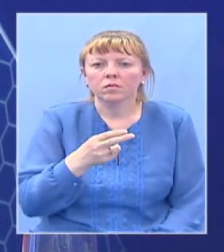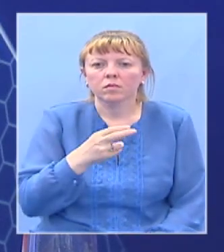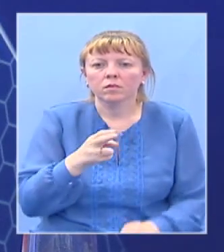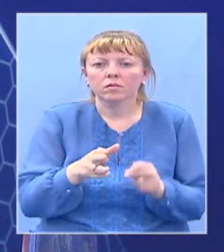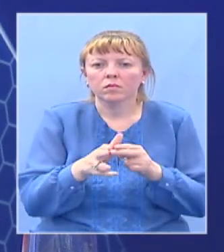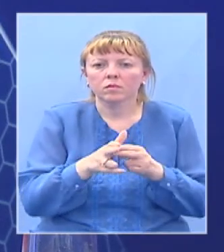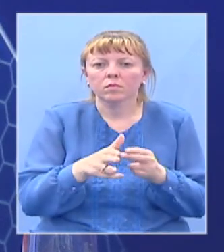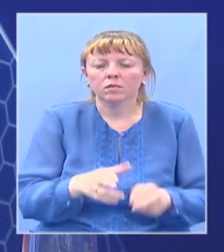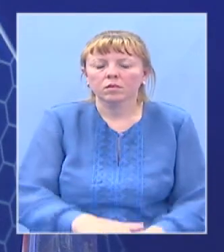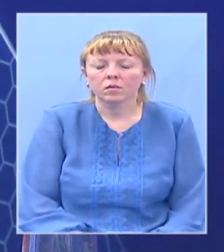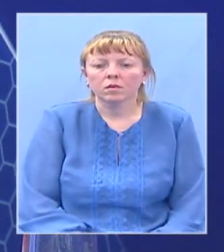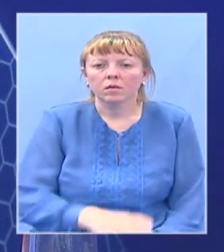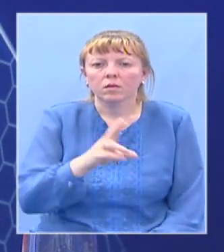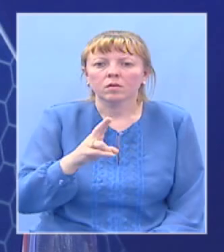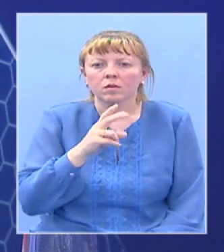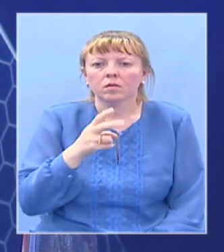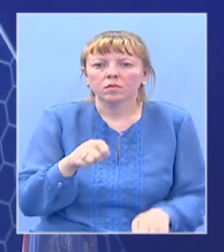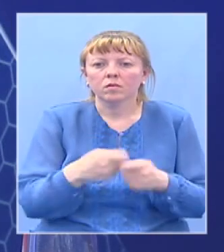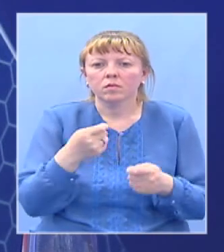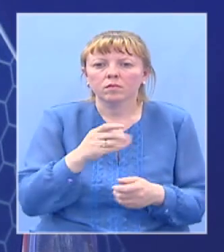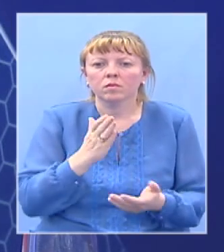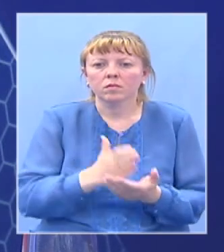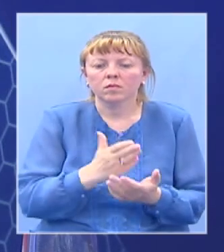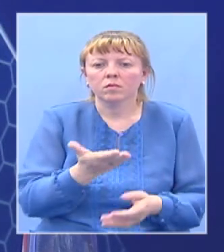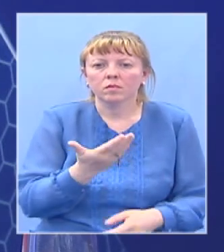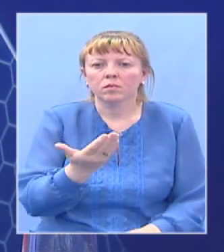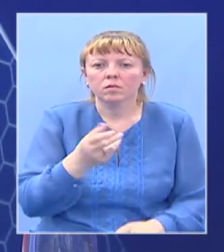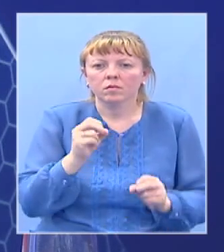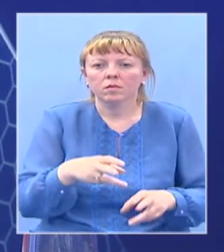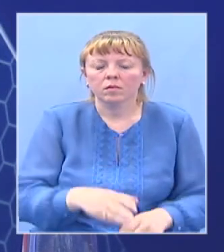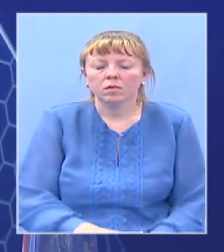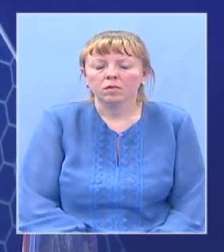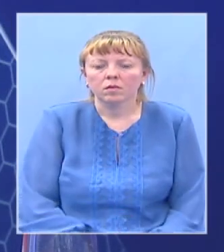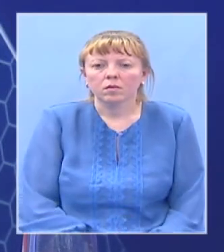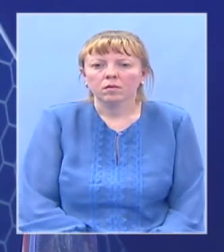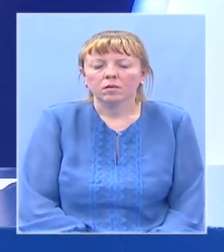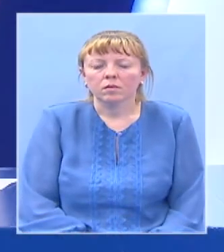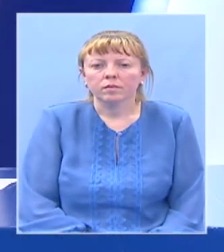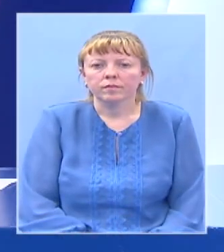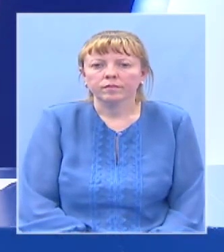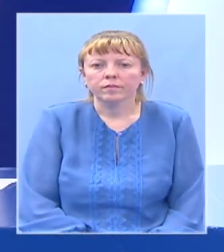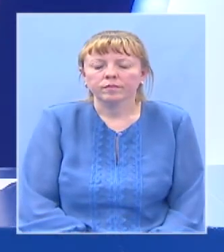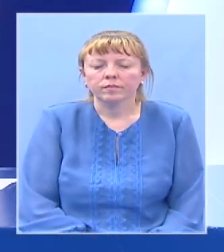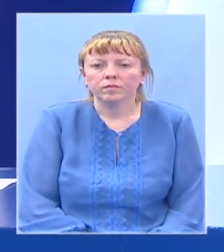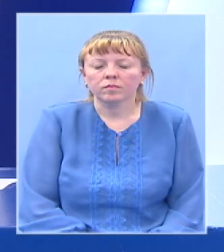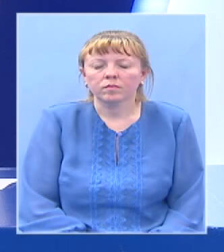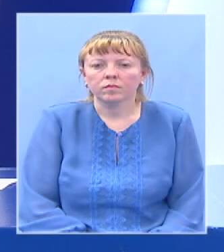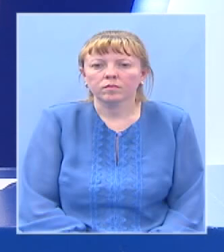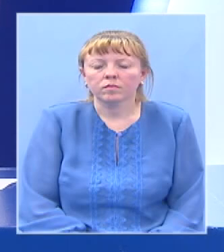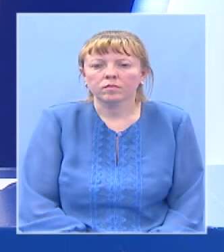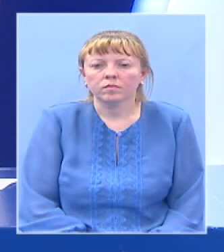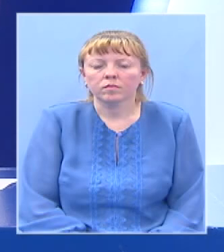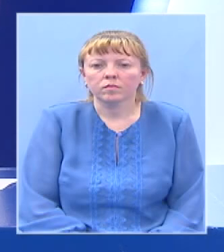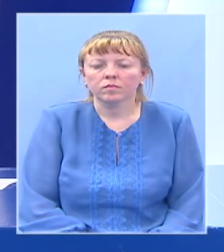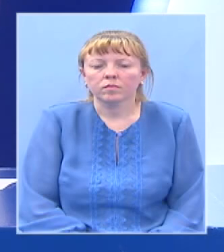транспорте вот здесь Какие нарушения зачастую выявляют ваши специалисты Да железнодорожный транспорт у